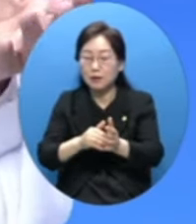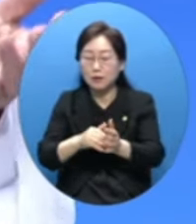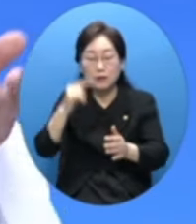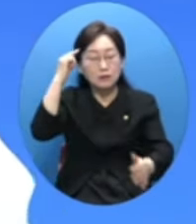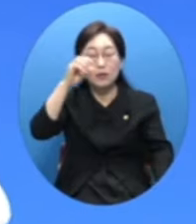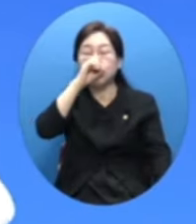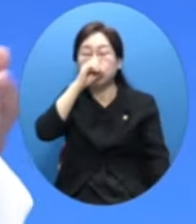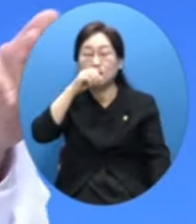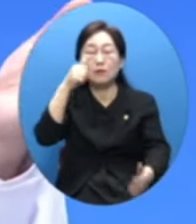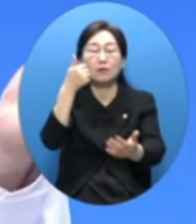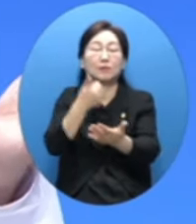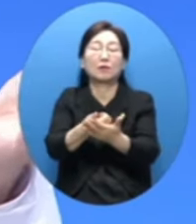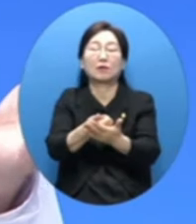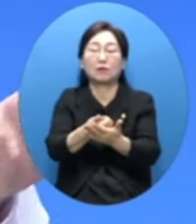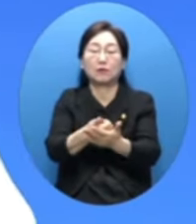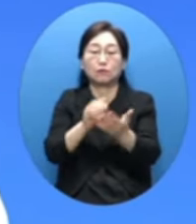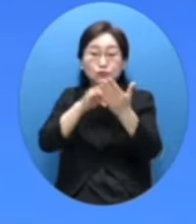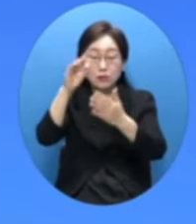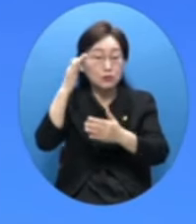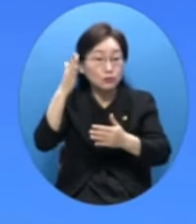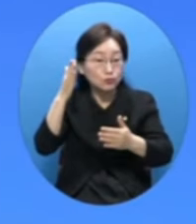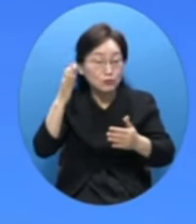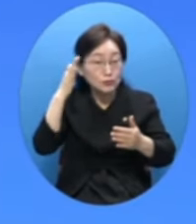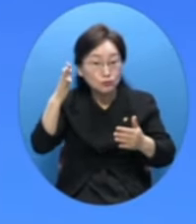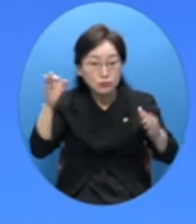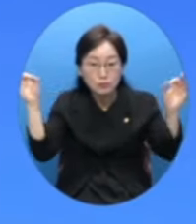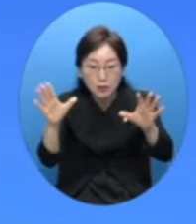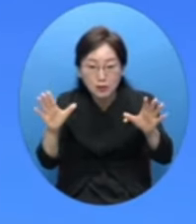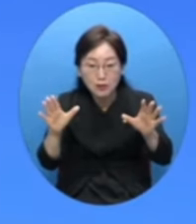죽고 나니까 하늘이 무너진 것 같았습니다.